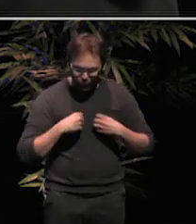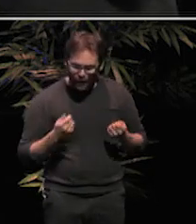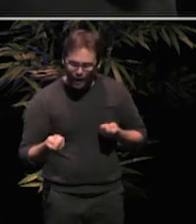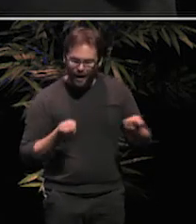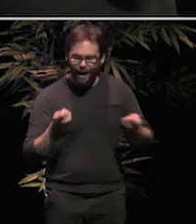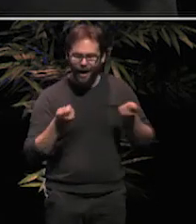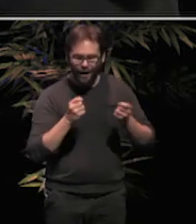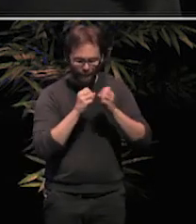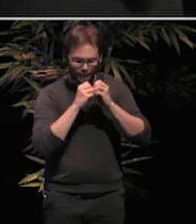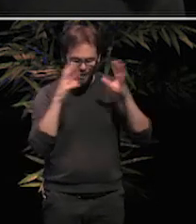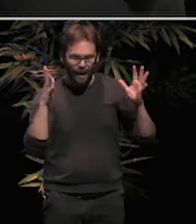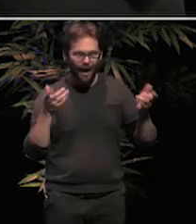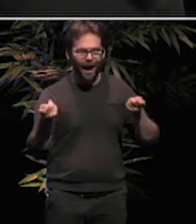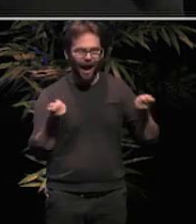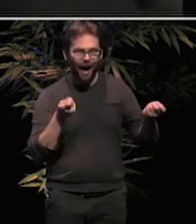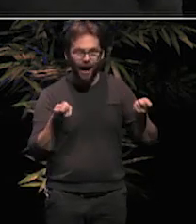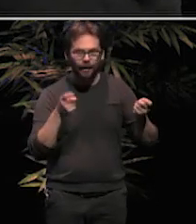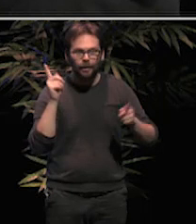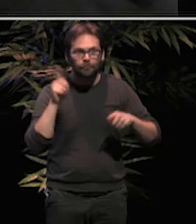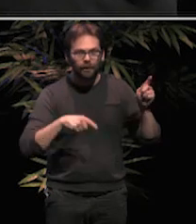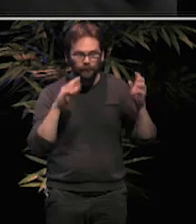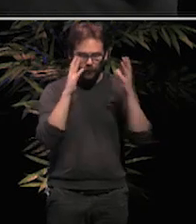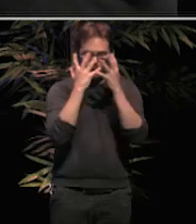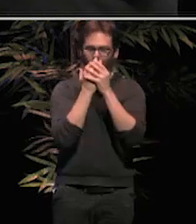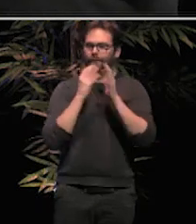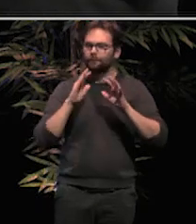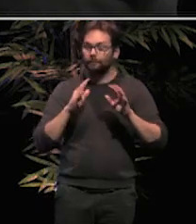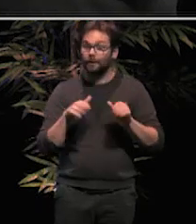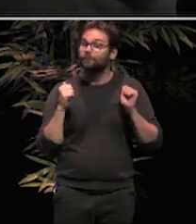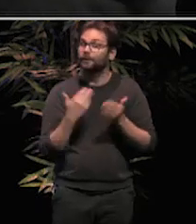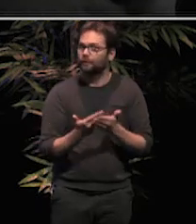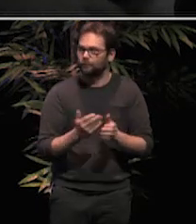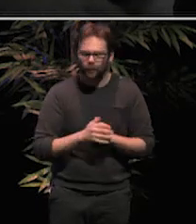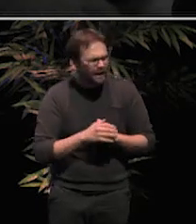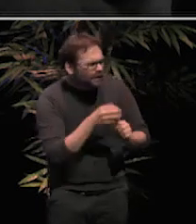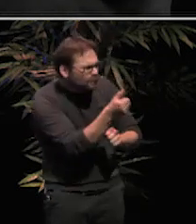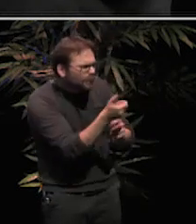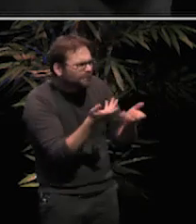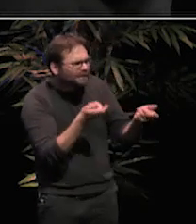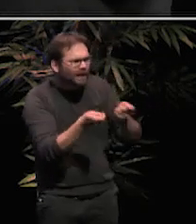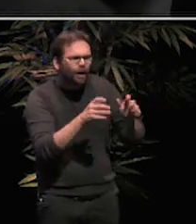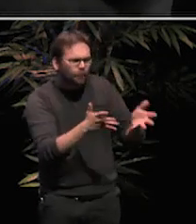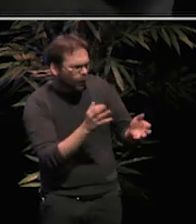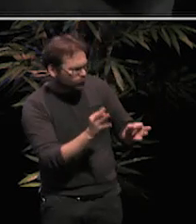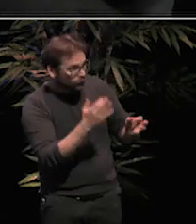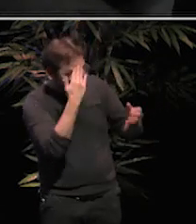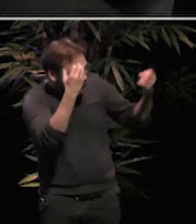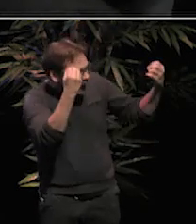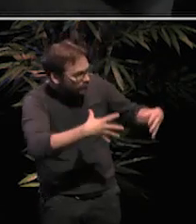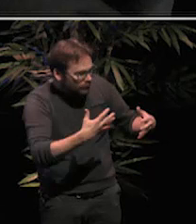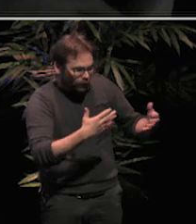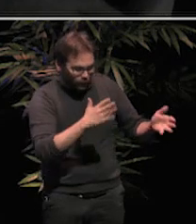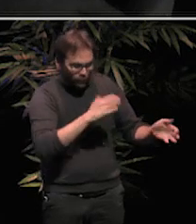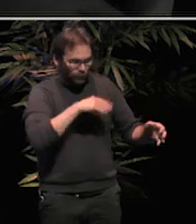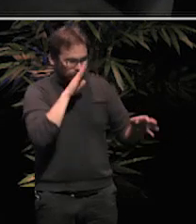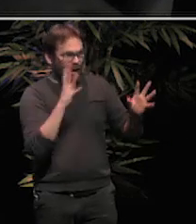c'est à certains moments de ne pas en sortir. Comment tu fais face à des événements qui, justement, te sortiraient de la ligne de